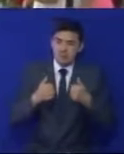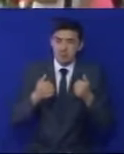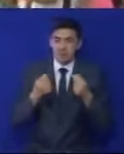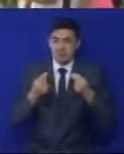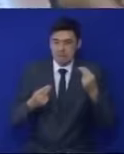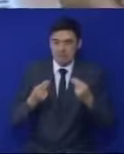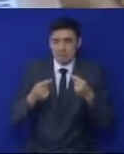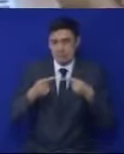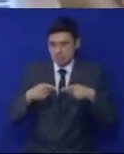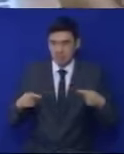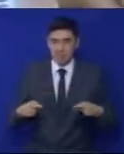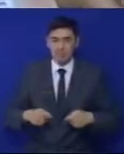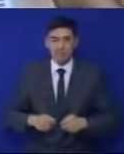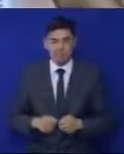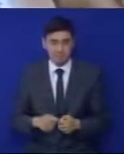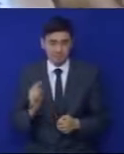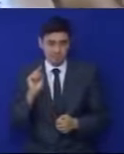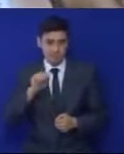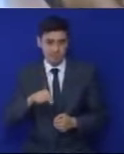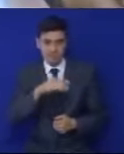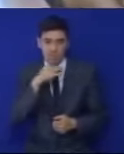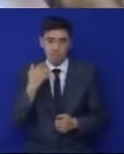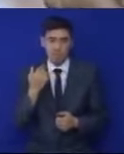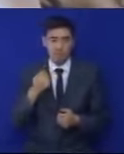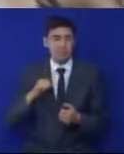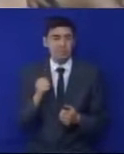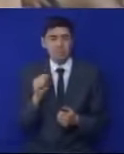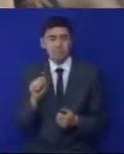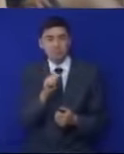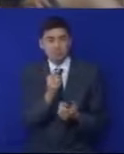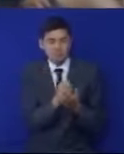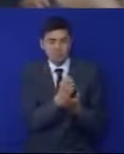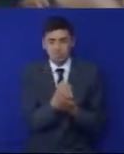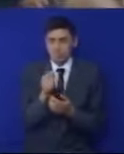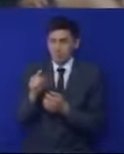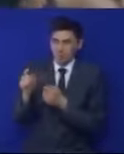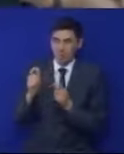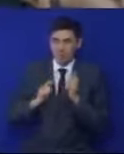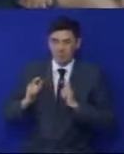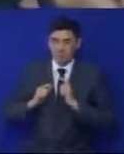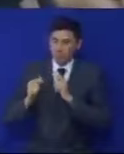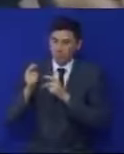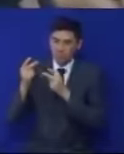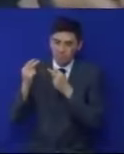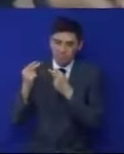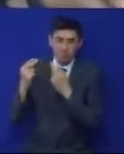бәсеке қызу. Мен мұнда көп достарды таптым. Тәрбиешілер бізді күнде қарайды.